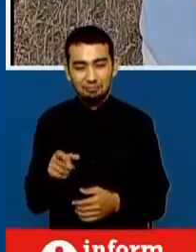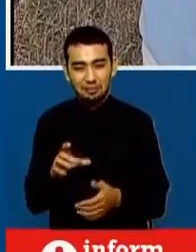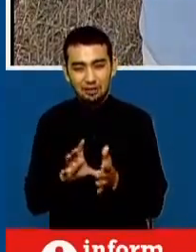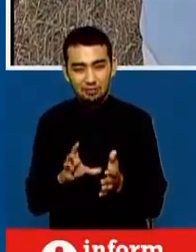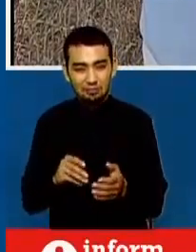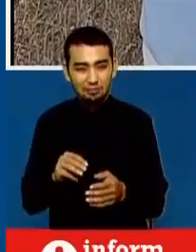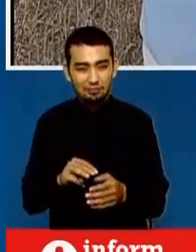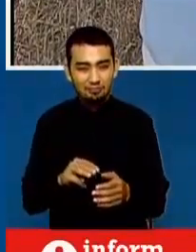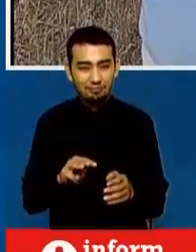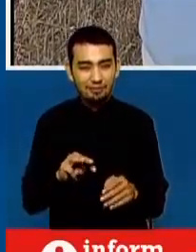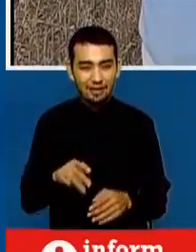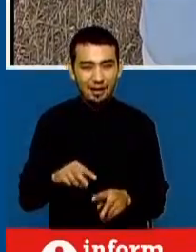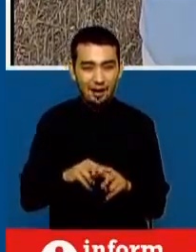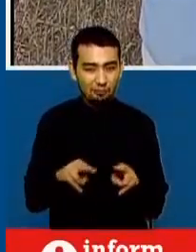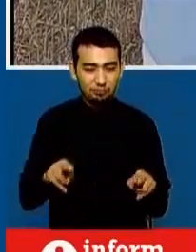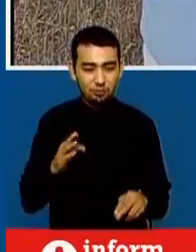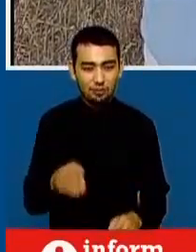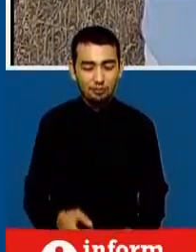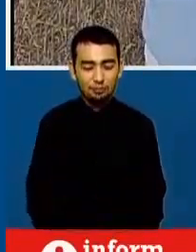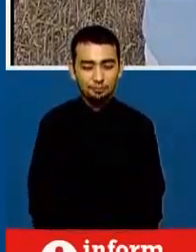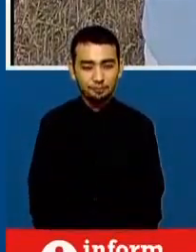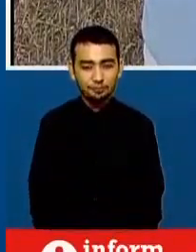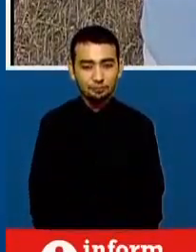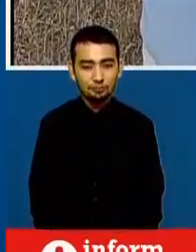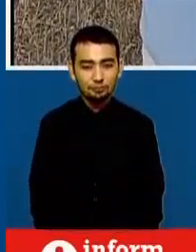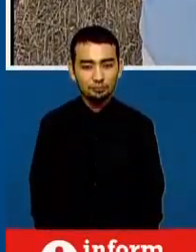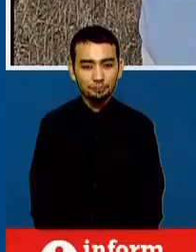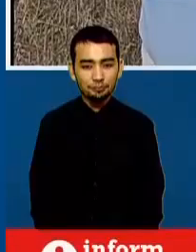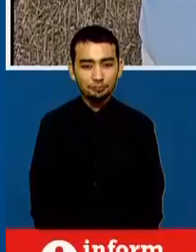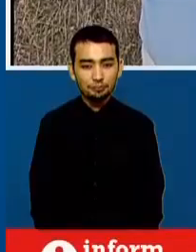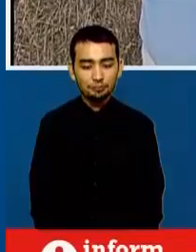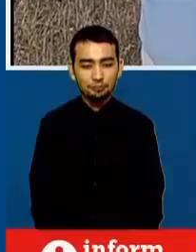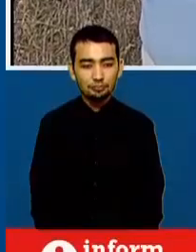использоваться параллельно с ними. Екатерина Белоусова, Информбюро, Петропавловск.